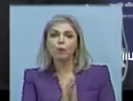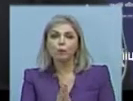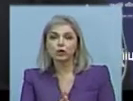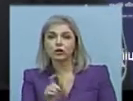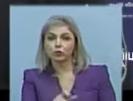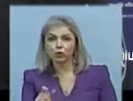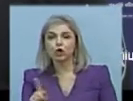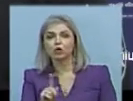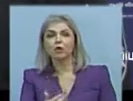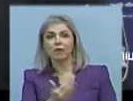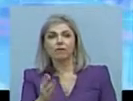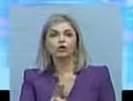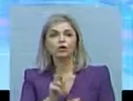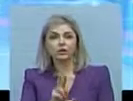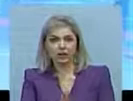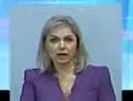вас зустріли.